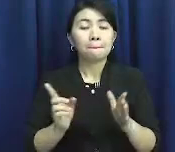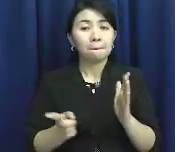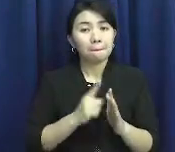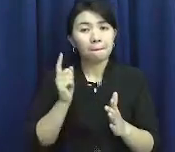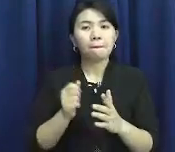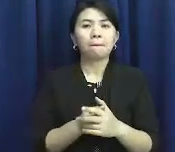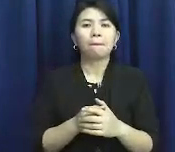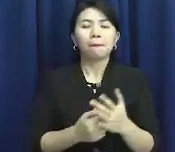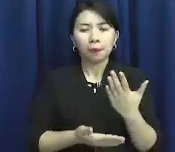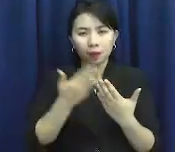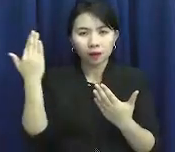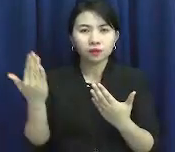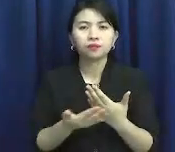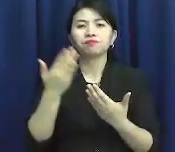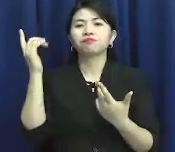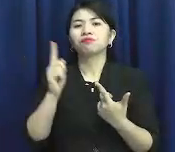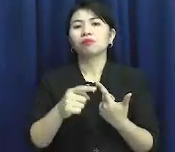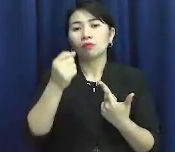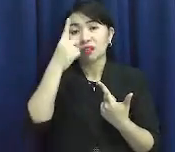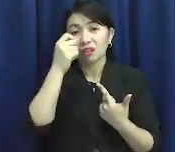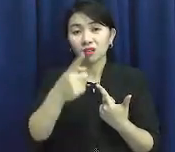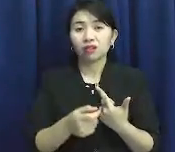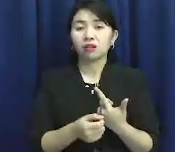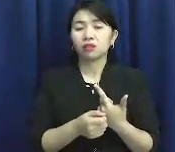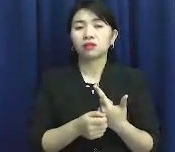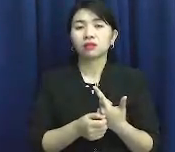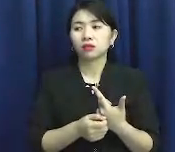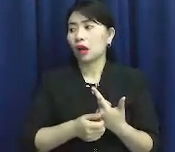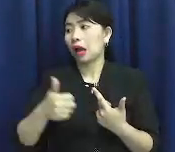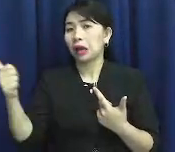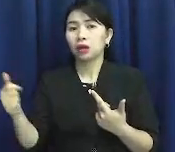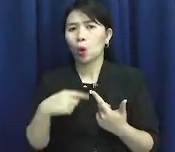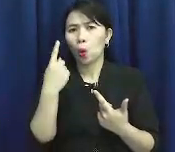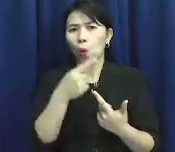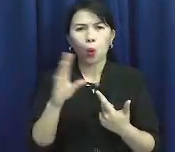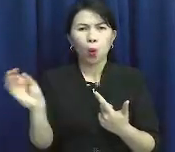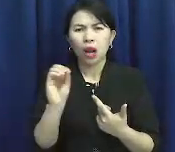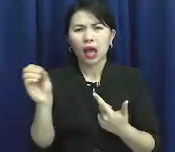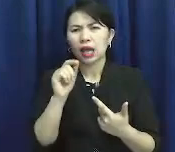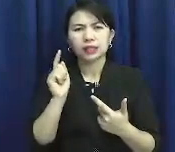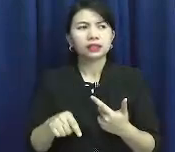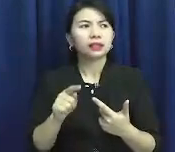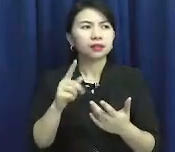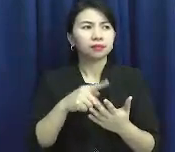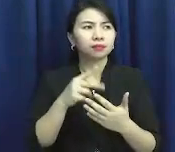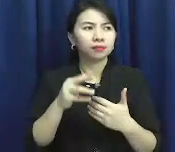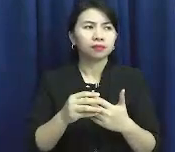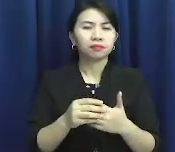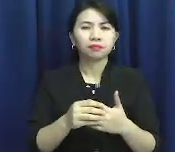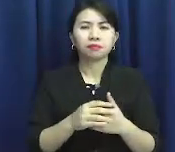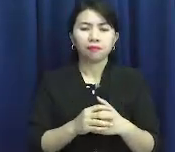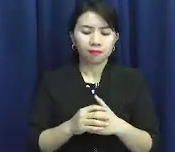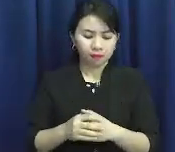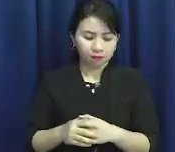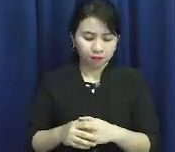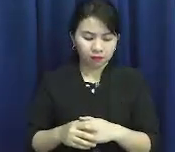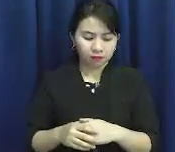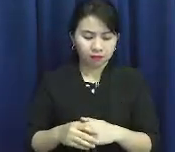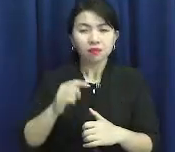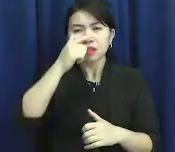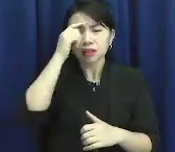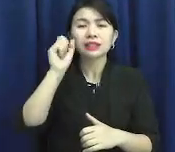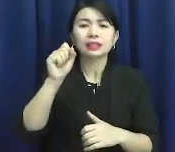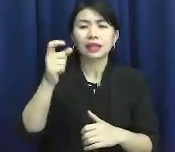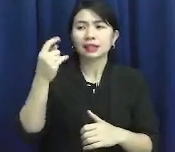pang intindihin yung mga walang naririnig na ganito eh. Yeah. Bakit? Yeah. It's because of matik eh. Alam That's mo right yun, na magko-compromise